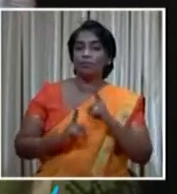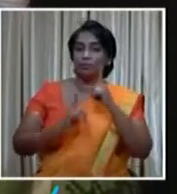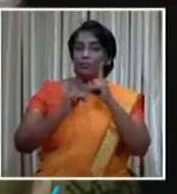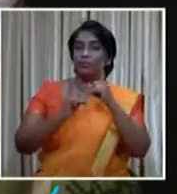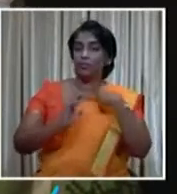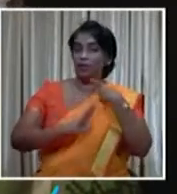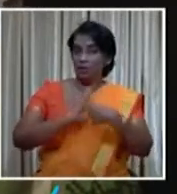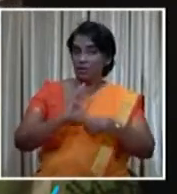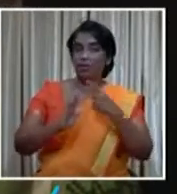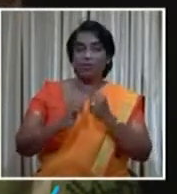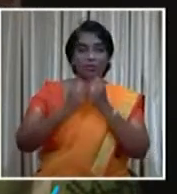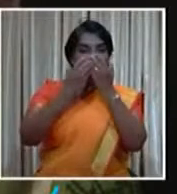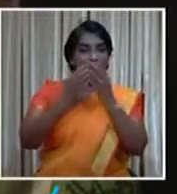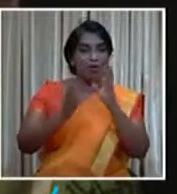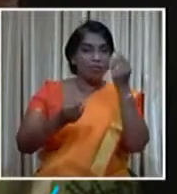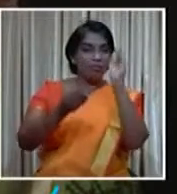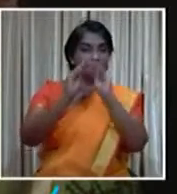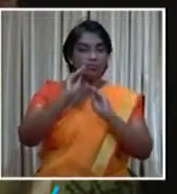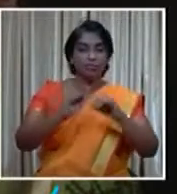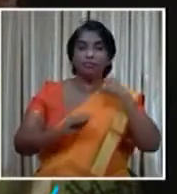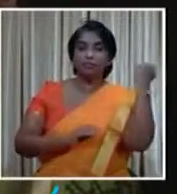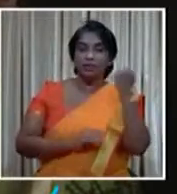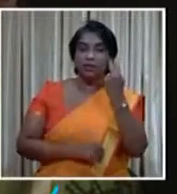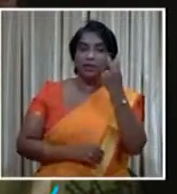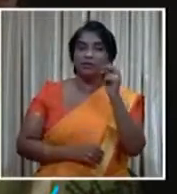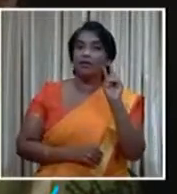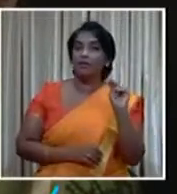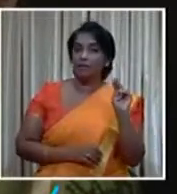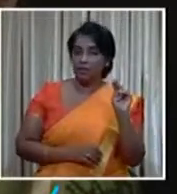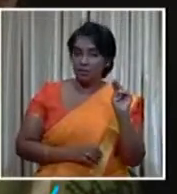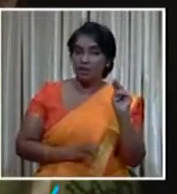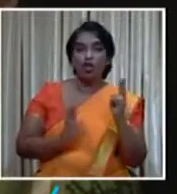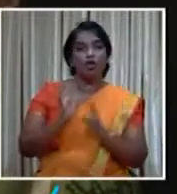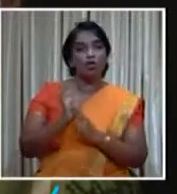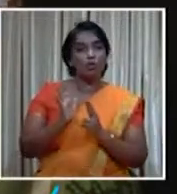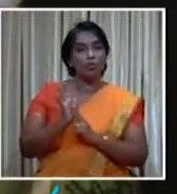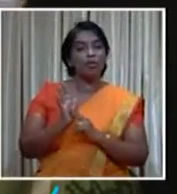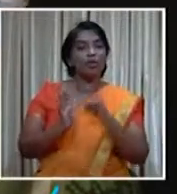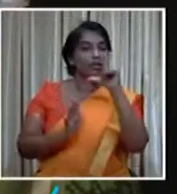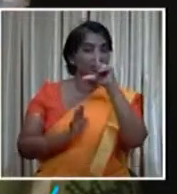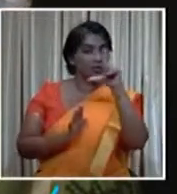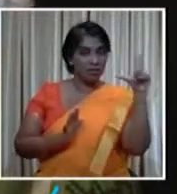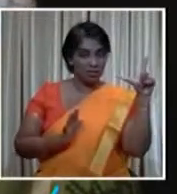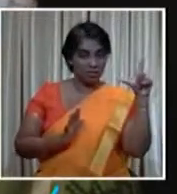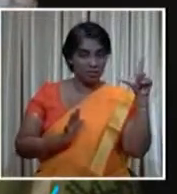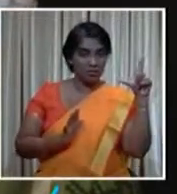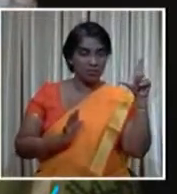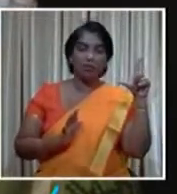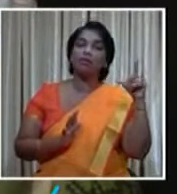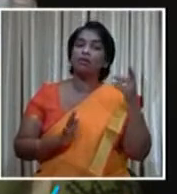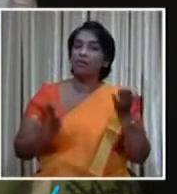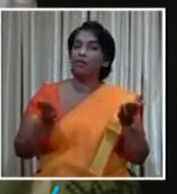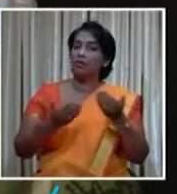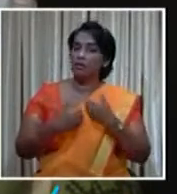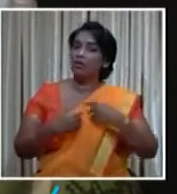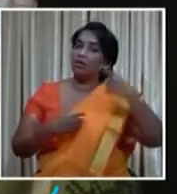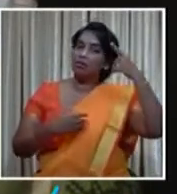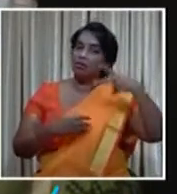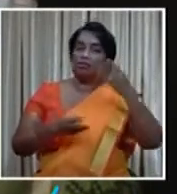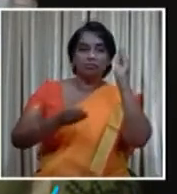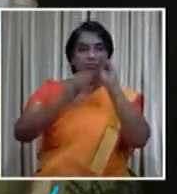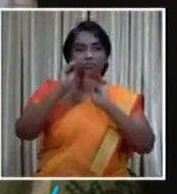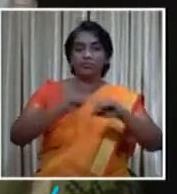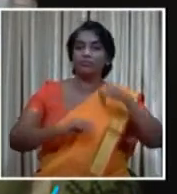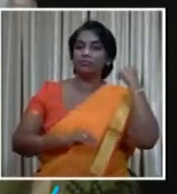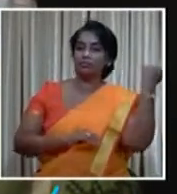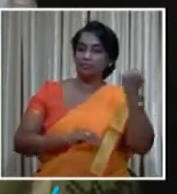අප රජයේ මංගල අයවැය ඉදිරිපත් කළ 2020 නොවැම්බර් 17 වන දිනට අපගේ දෙවන අයවැය